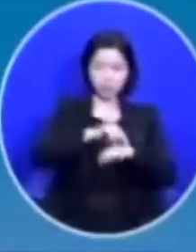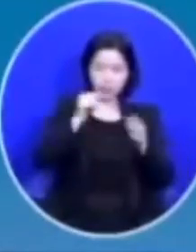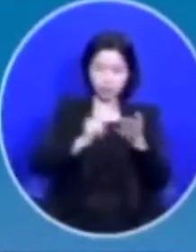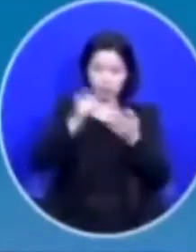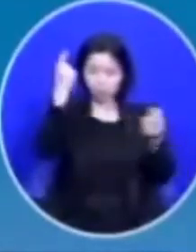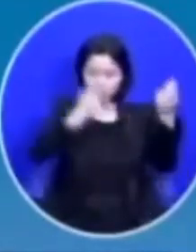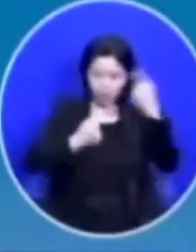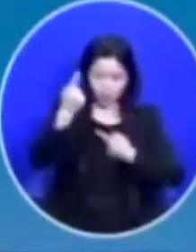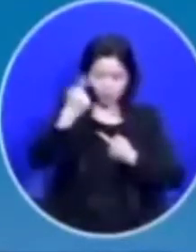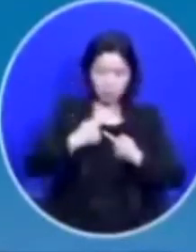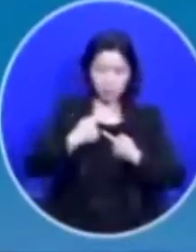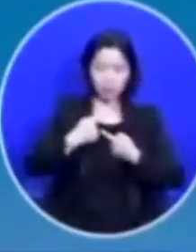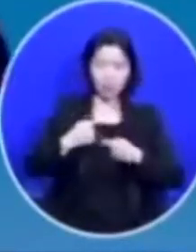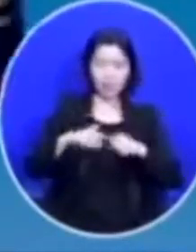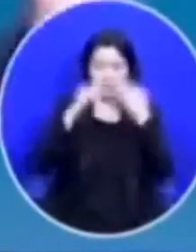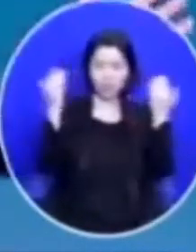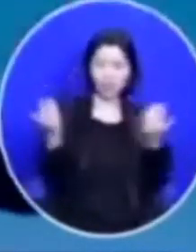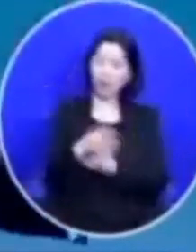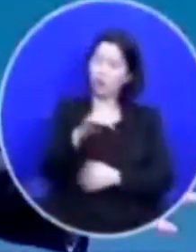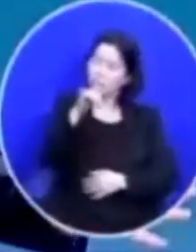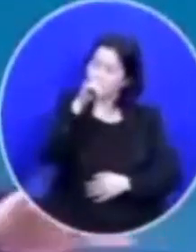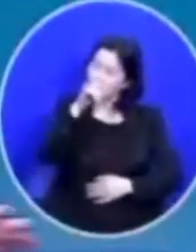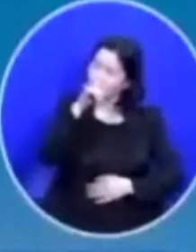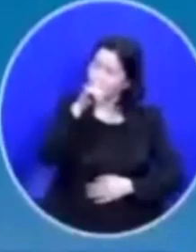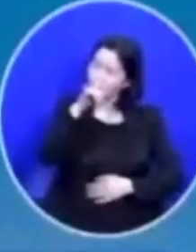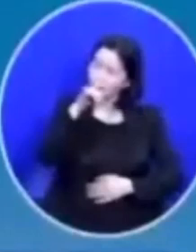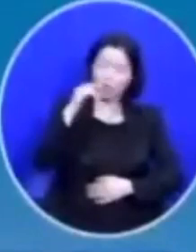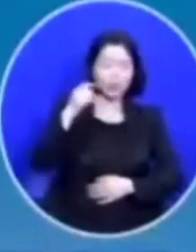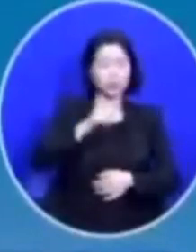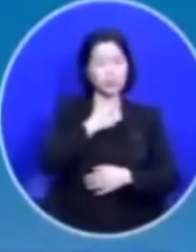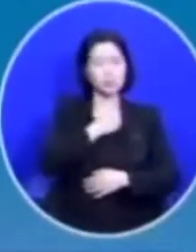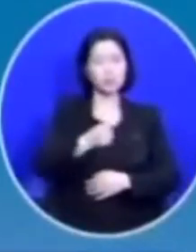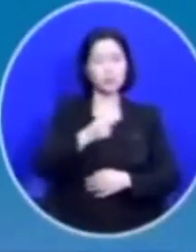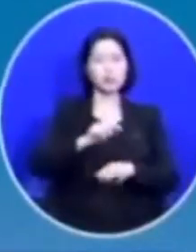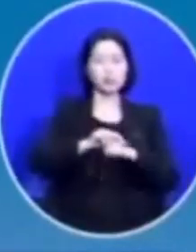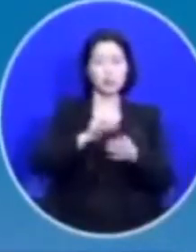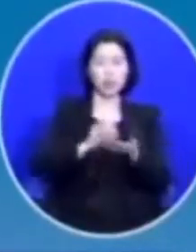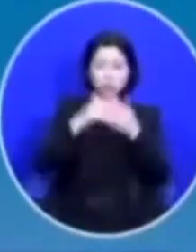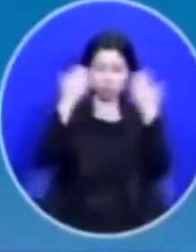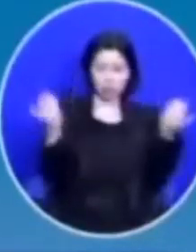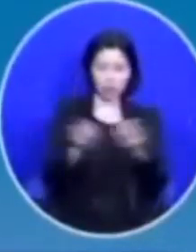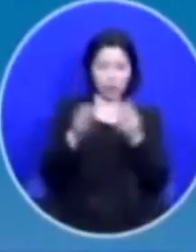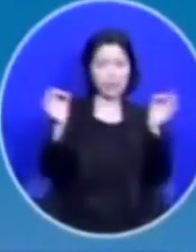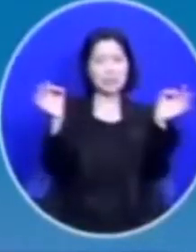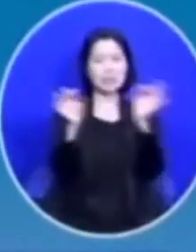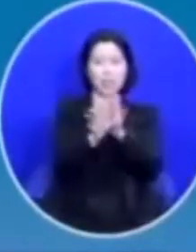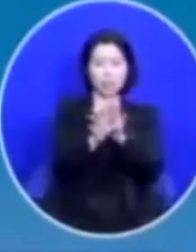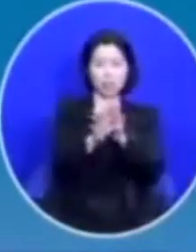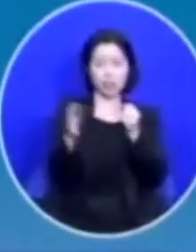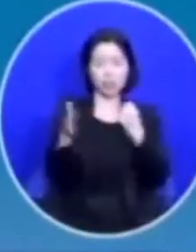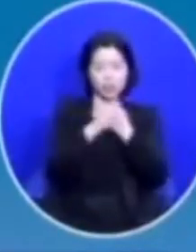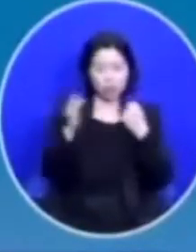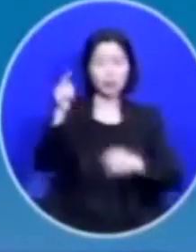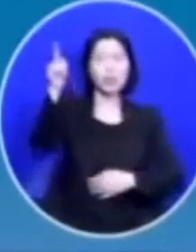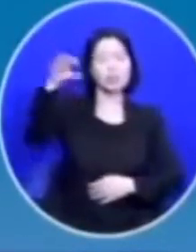정말 그런게 있었나 싶을만큼 다 사라져요 그러니까 전국이 줘